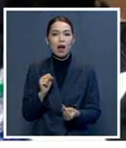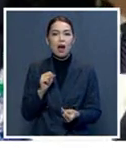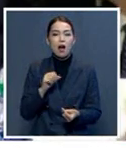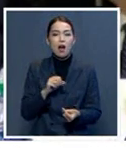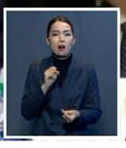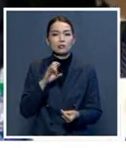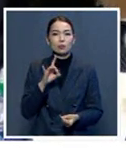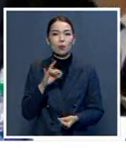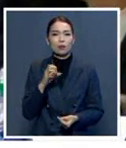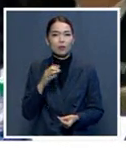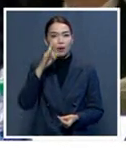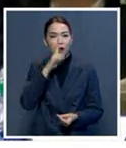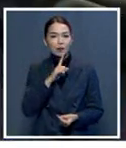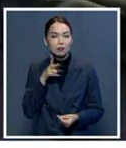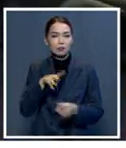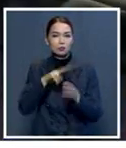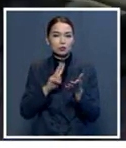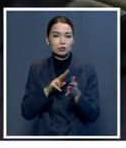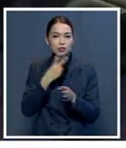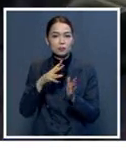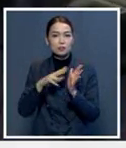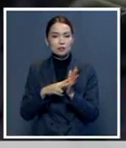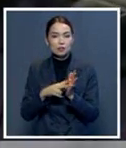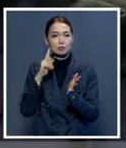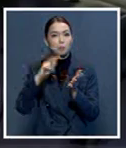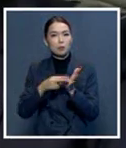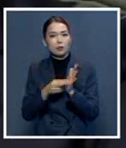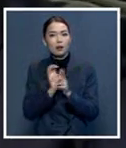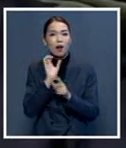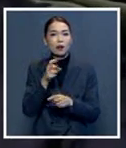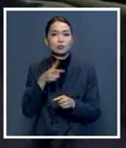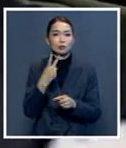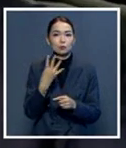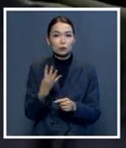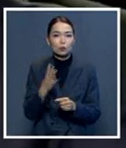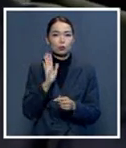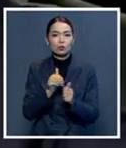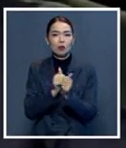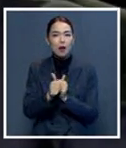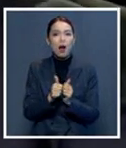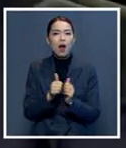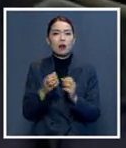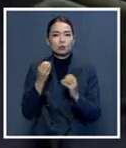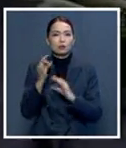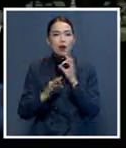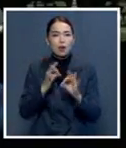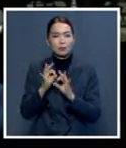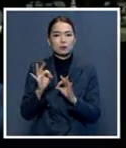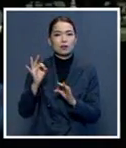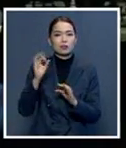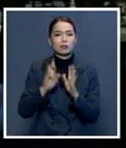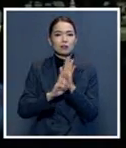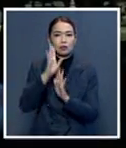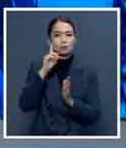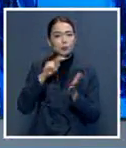2028 жылы жіберуді жоспарлап отыр. Ал 24 жылы Құрама Штаттары айдың орбитасына алғаш рет ғарыш станциясын орнатпақ.